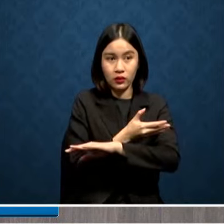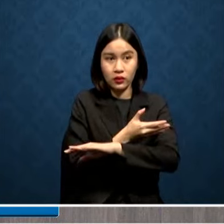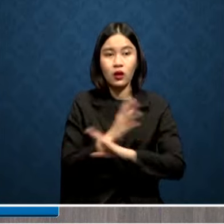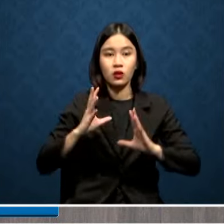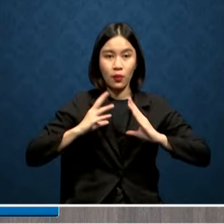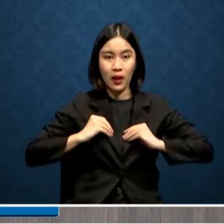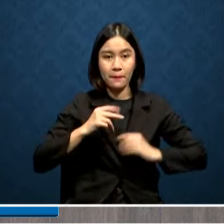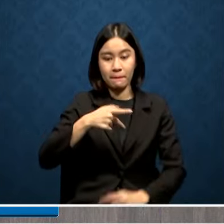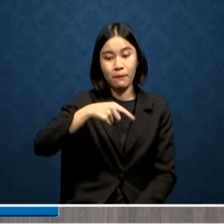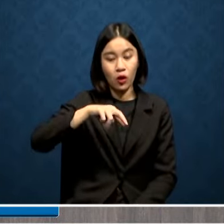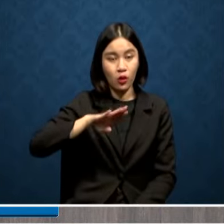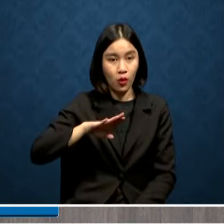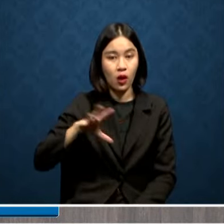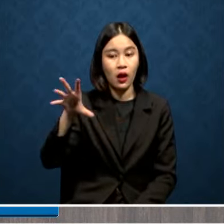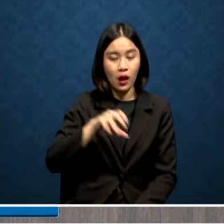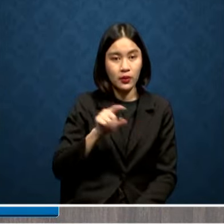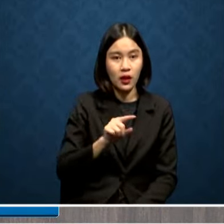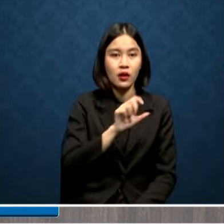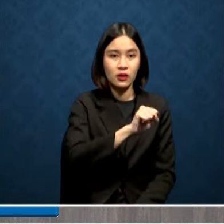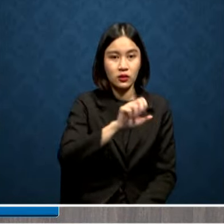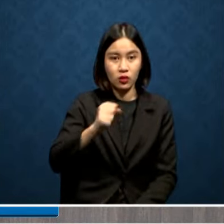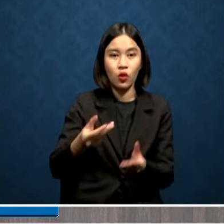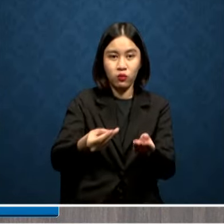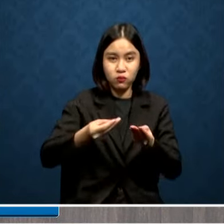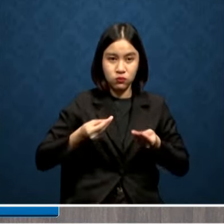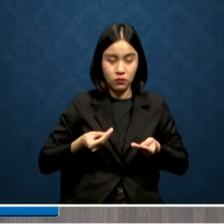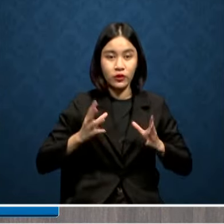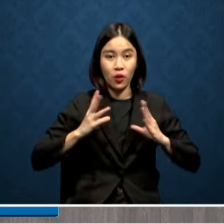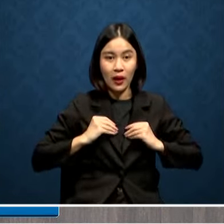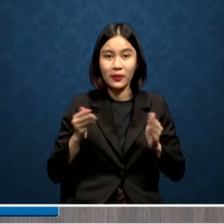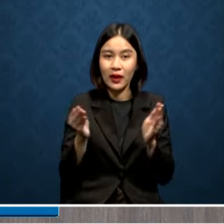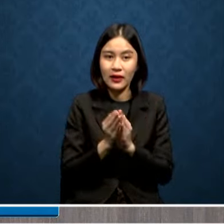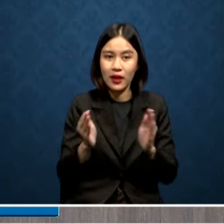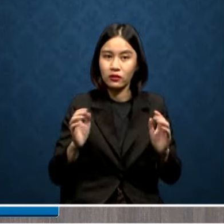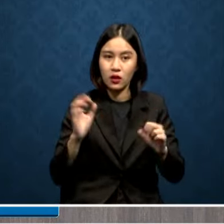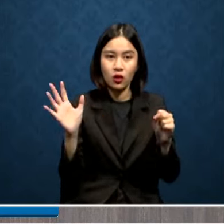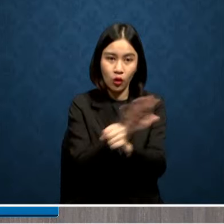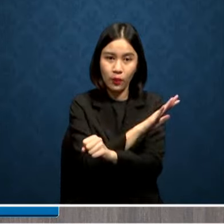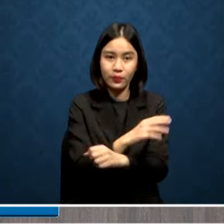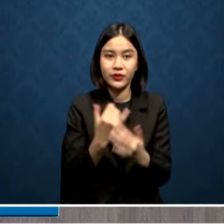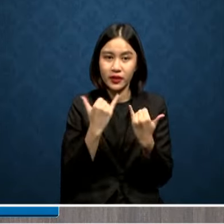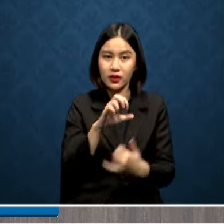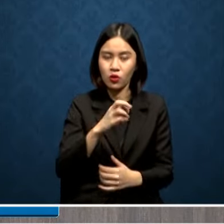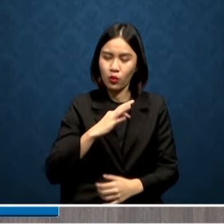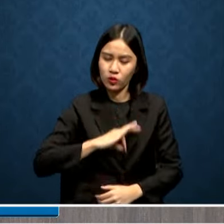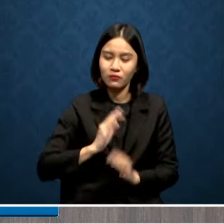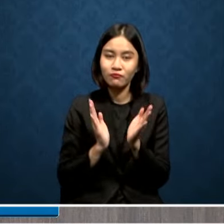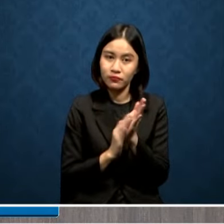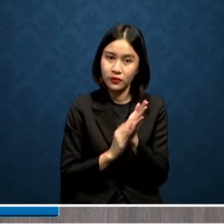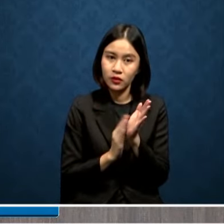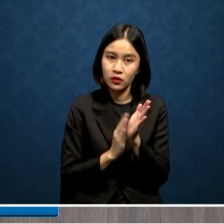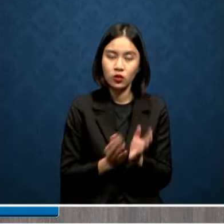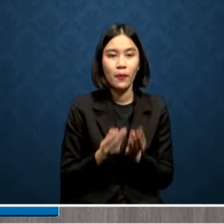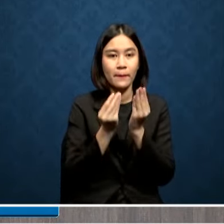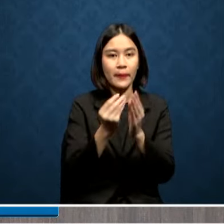พรบมาจากสมาชิกสภาผู้แทนราษฎรเสียงท่วมท้นที่นี่ผมยังชื่นชมเลยครับว่า